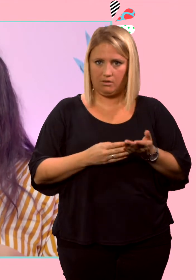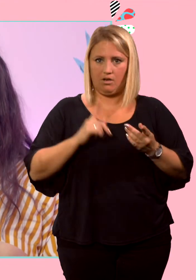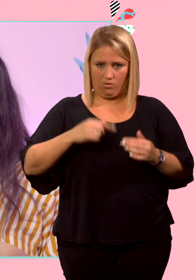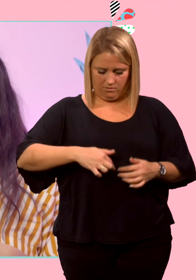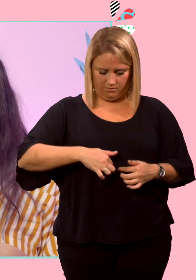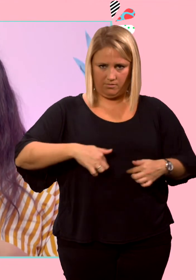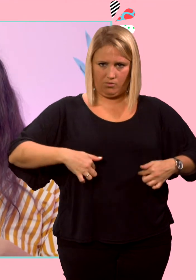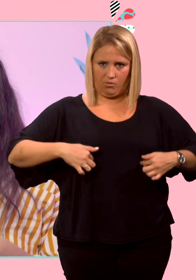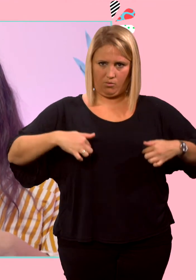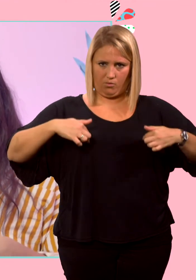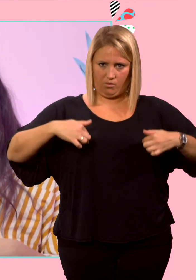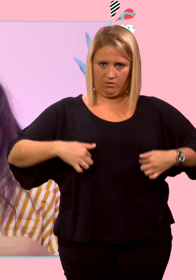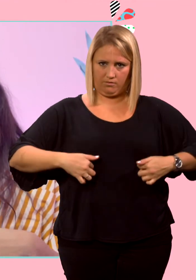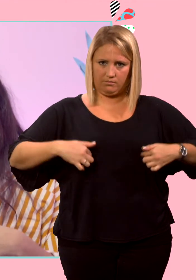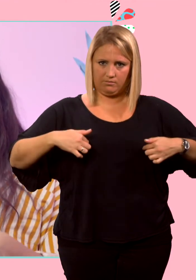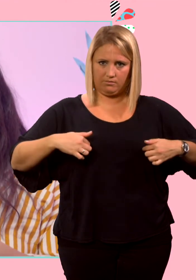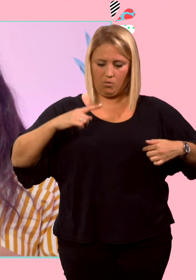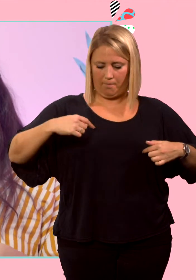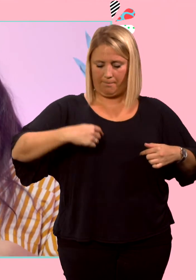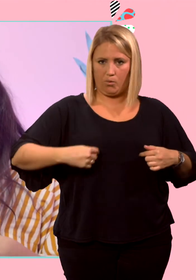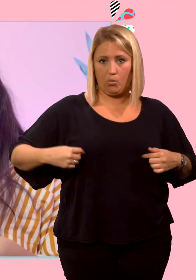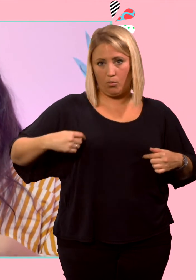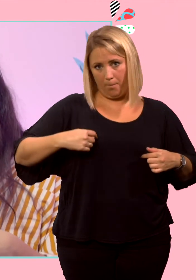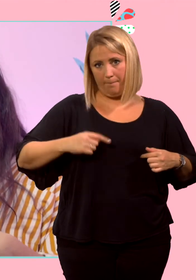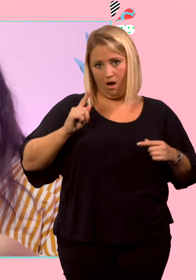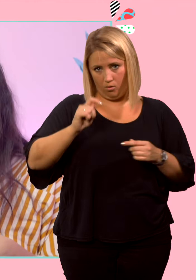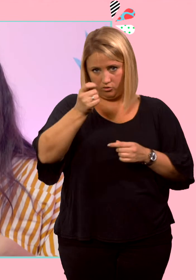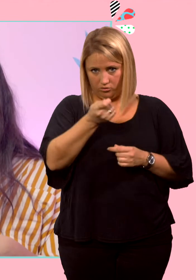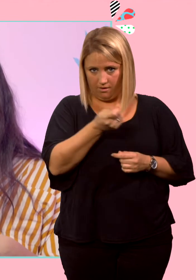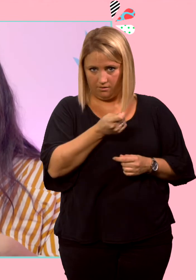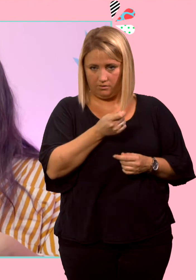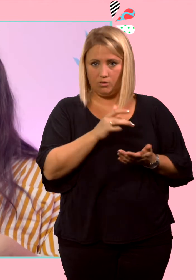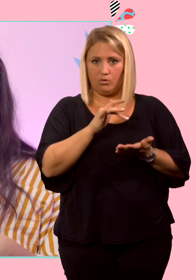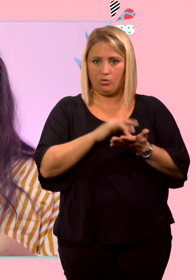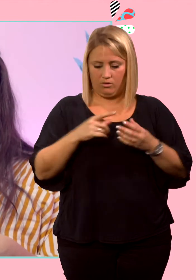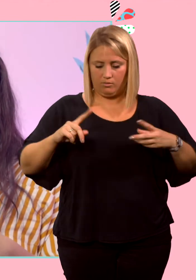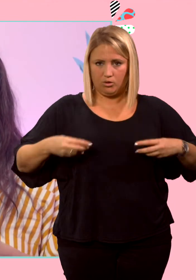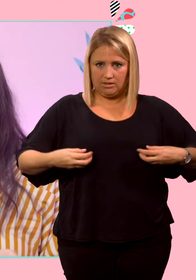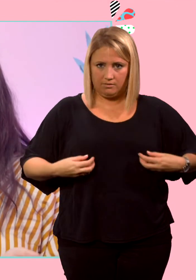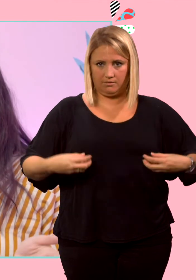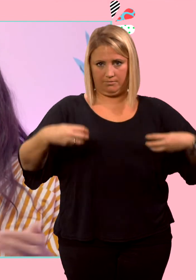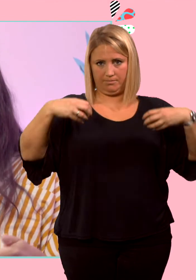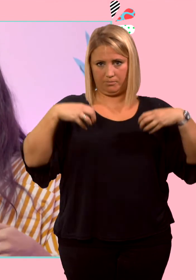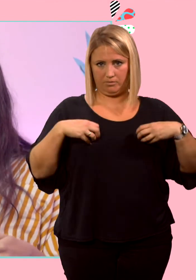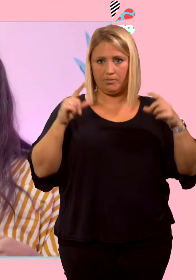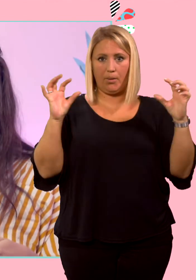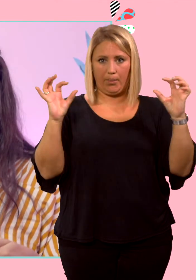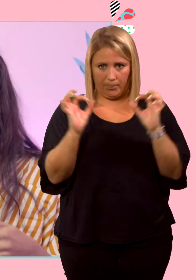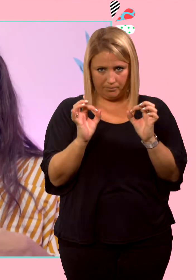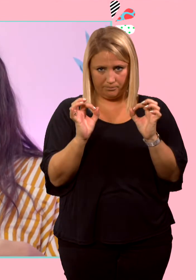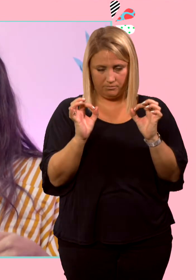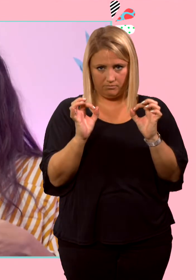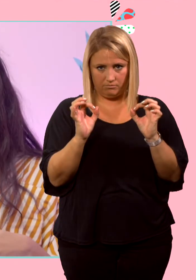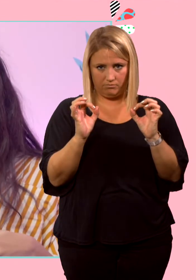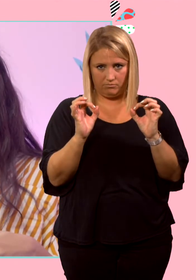zur Brustwarze, dann einmal um die Brustwarze drumherum, weil die wird dann ja auch noch versetzt. Das heißt, das wird dann kleiner gemacht,